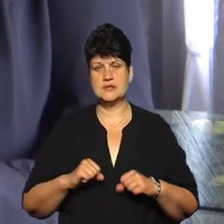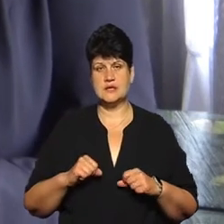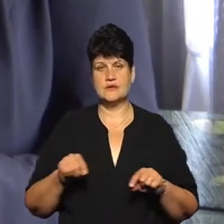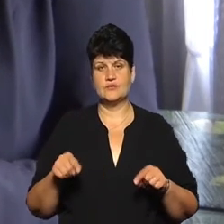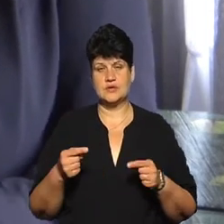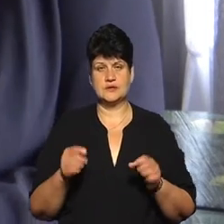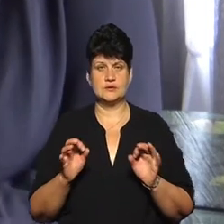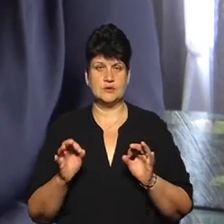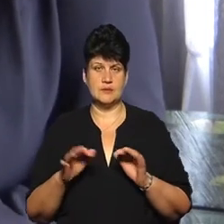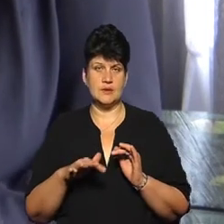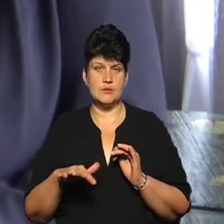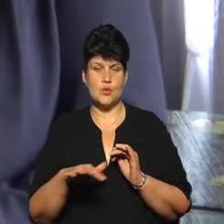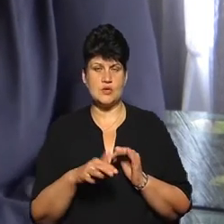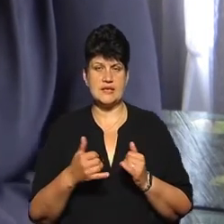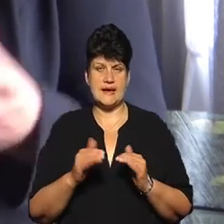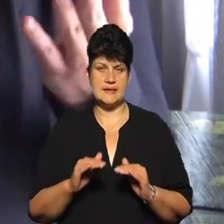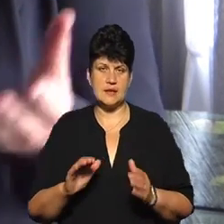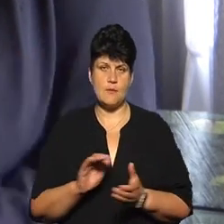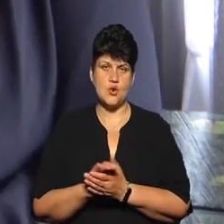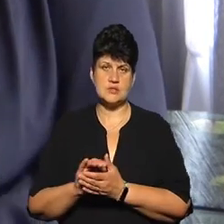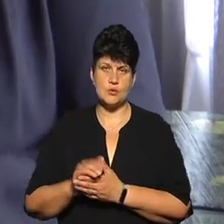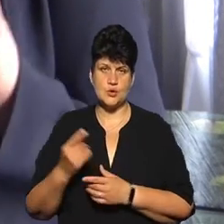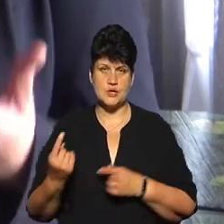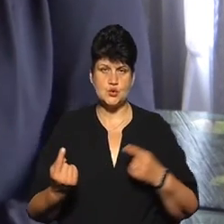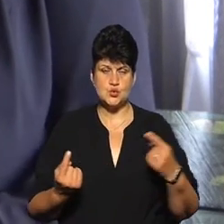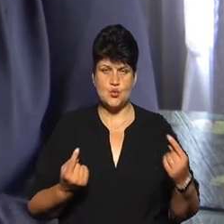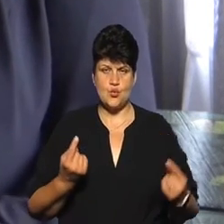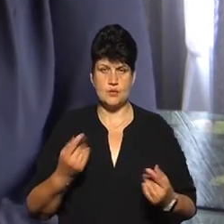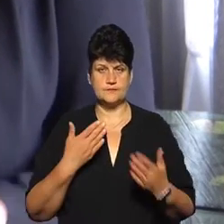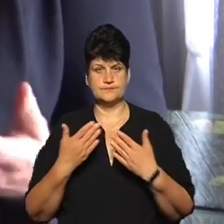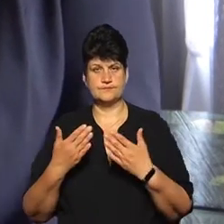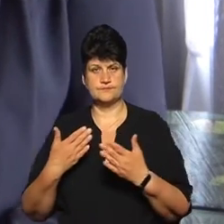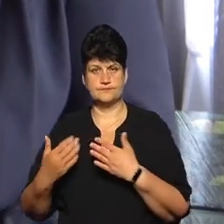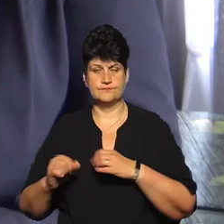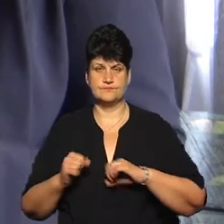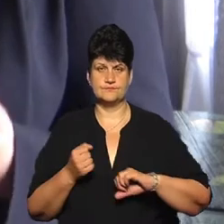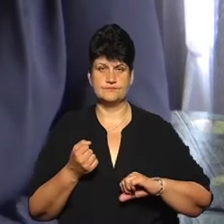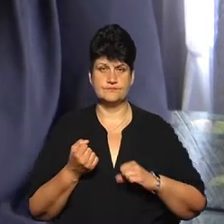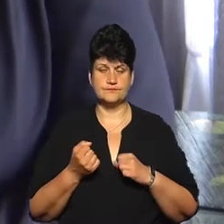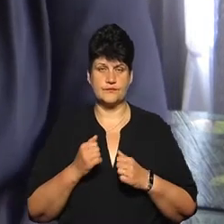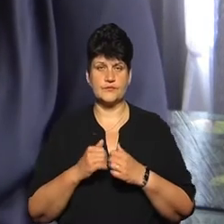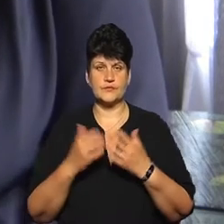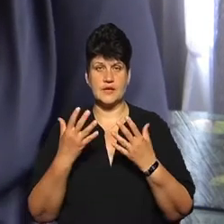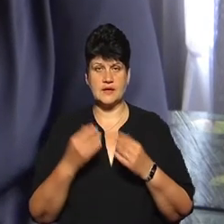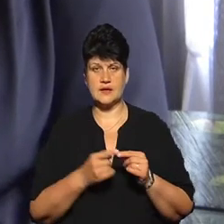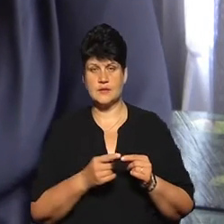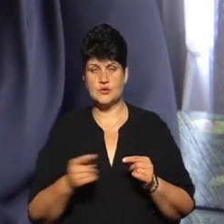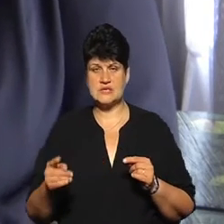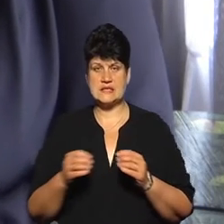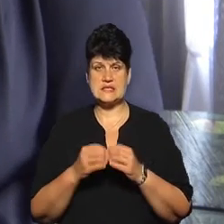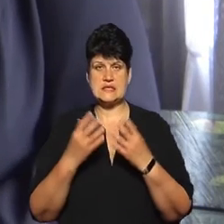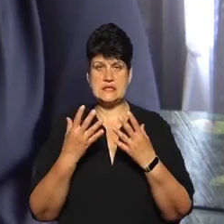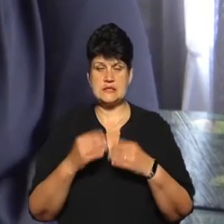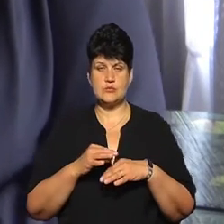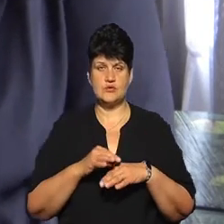цих діток, які би познайомились один з одним, які би комунікували, які би дружили. Щодня, наприкінці 10 днів у таборі ми проводимо для них